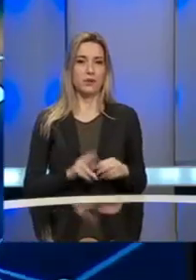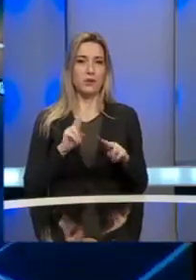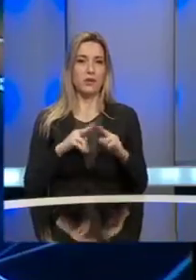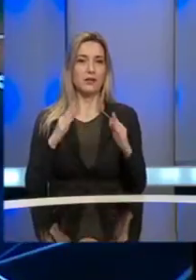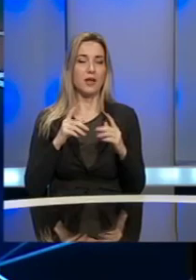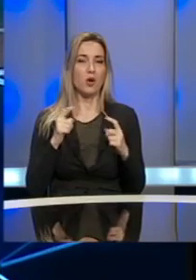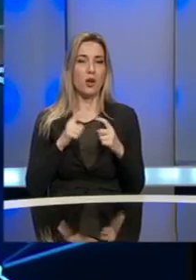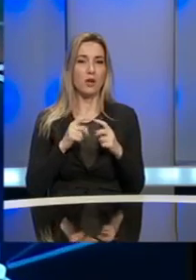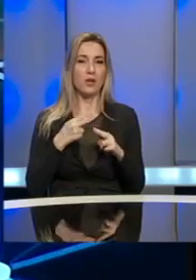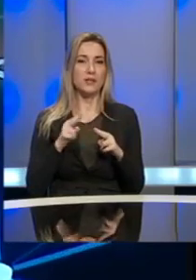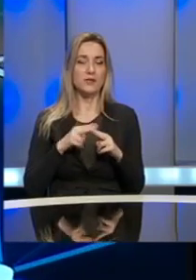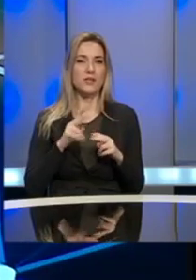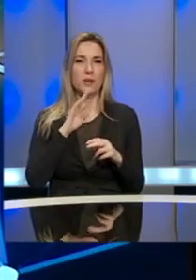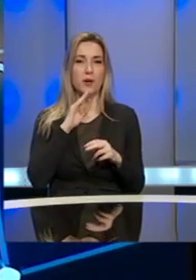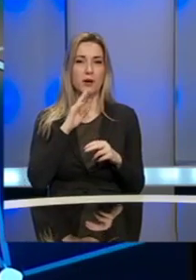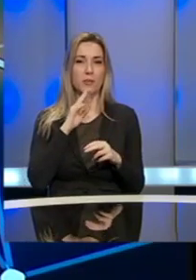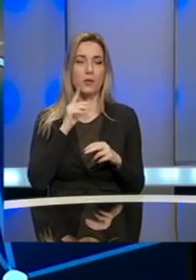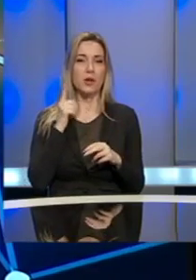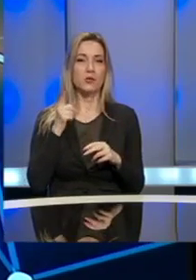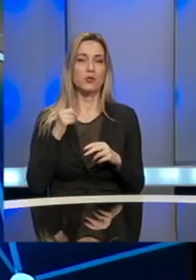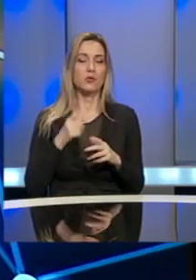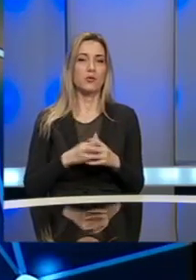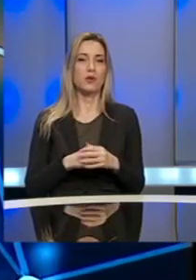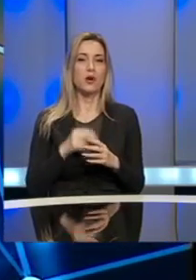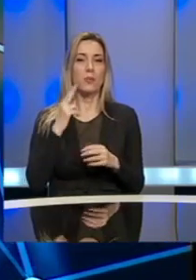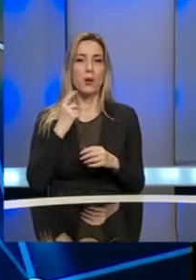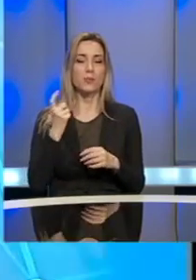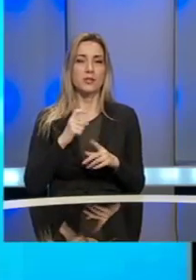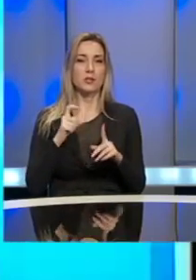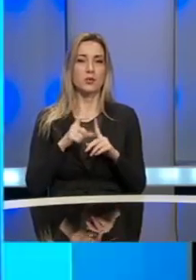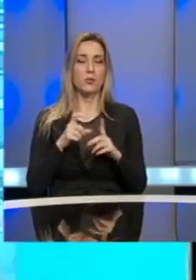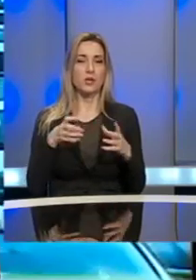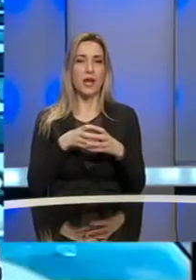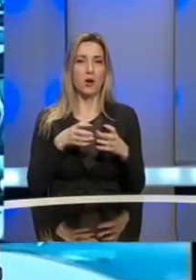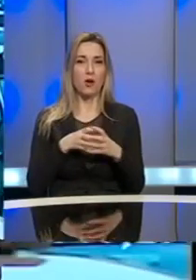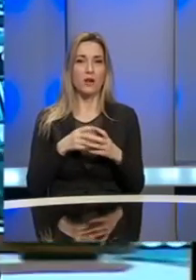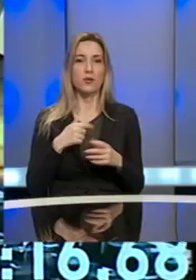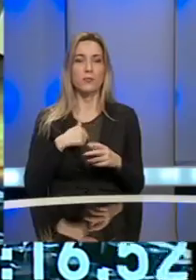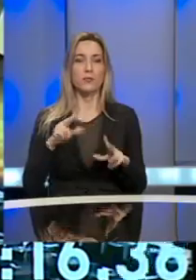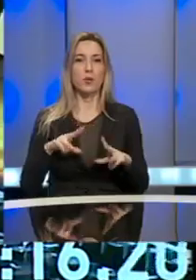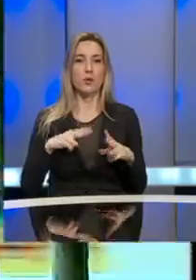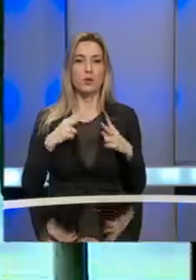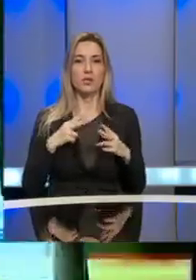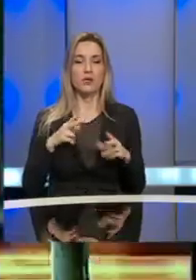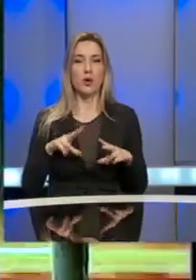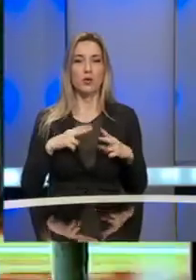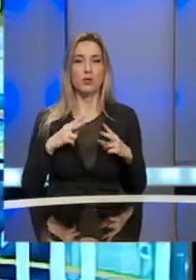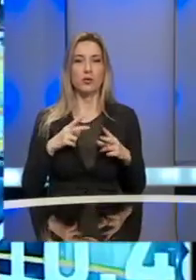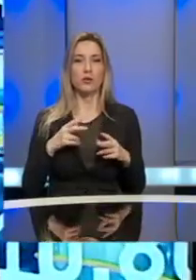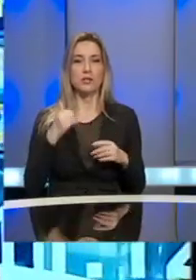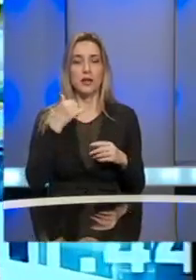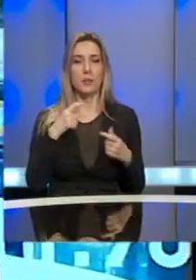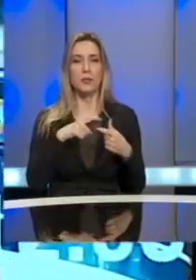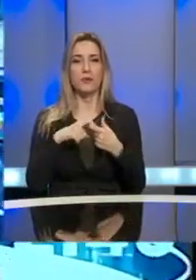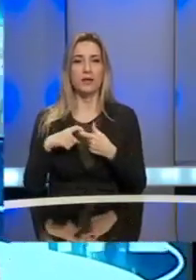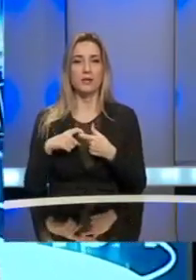Ostanite konektovani i dezinficirani, poručuju momci iz Dubioza kolektiva. Mi smo uživo jutro sa Skype